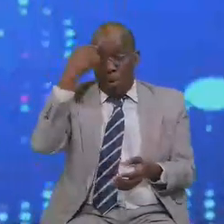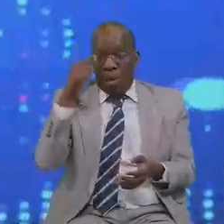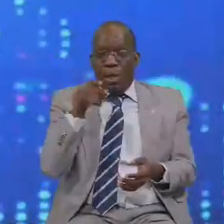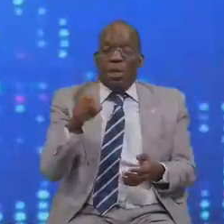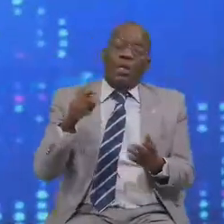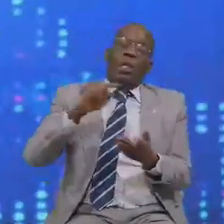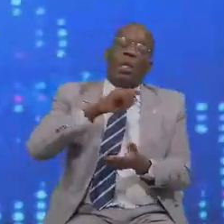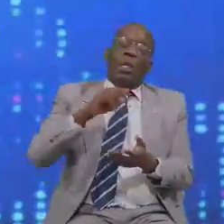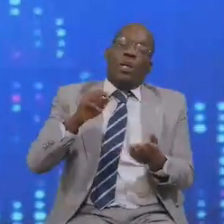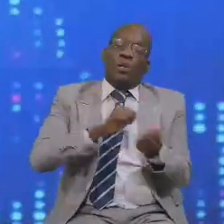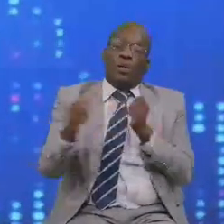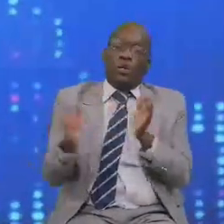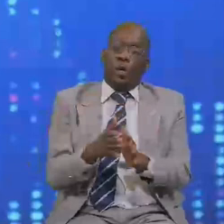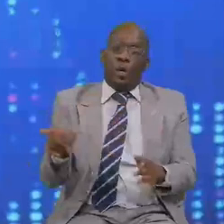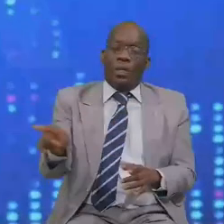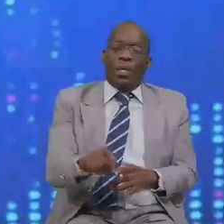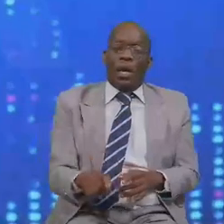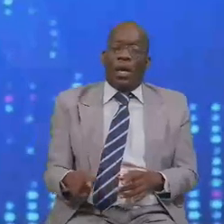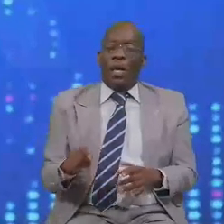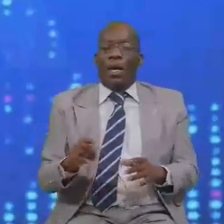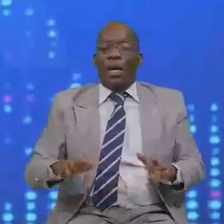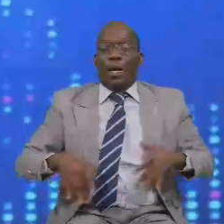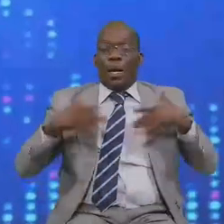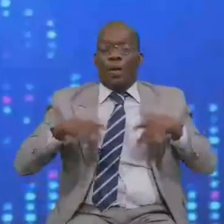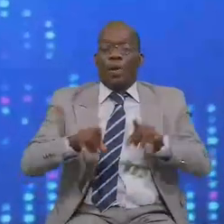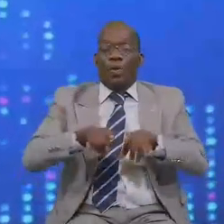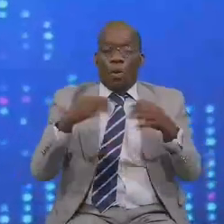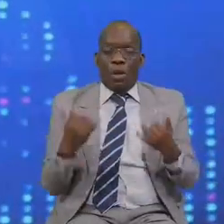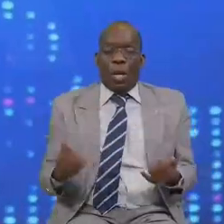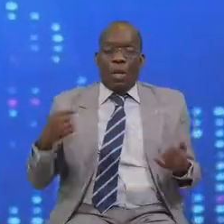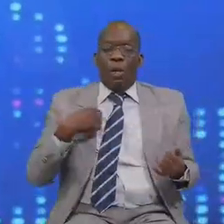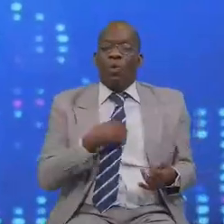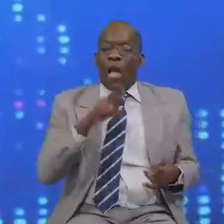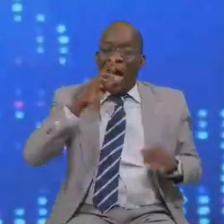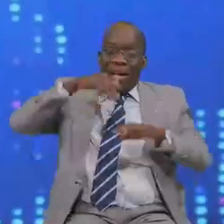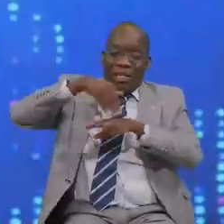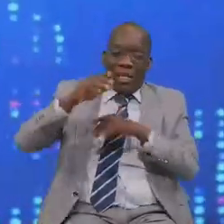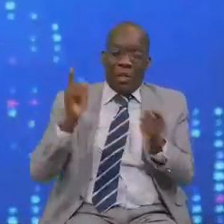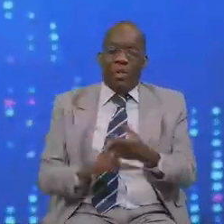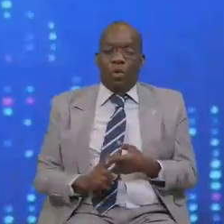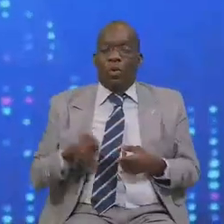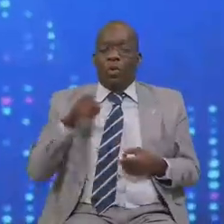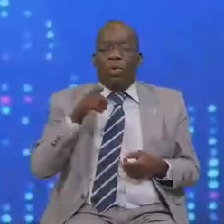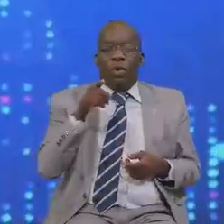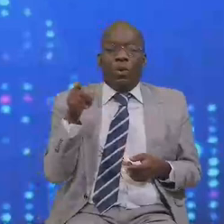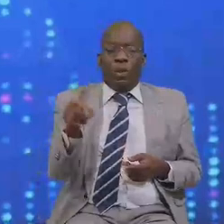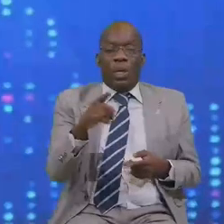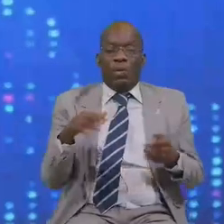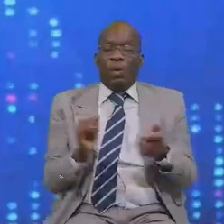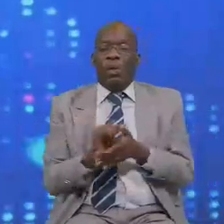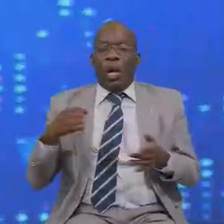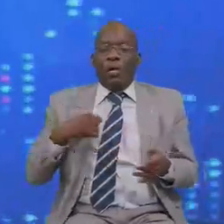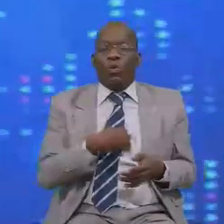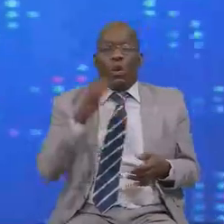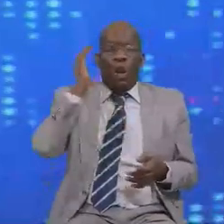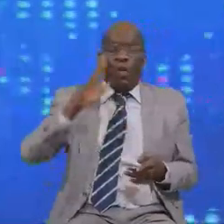Et ils ruinent leur vie. Maintenant, nous sommes envoyés vers eux pour qu'ils passent